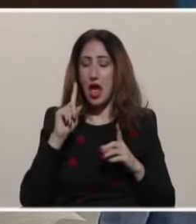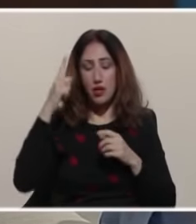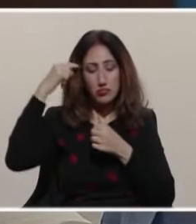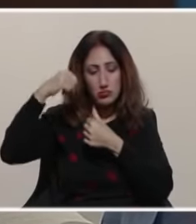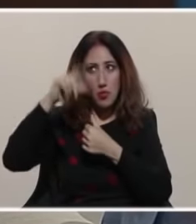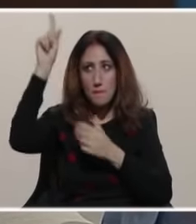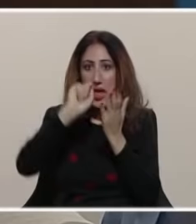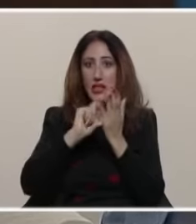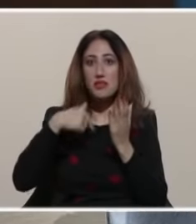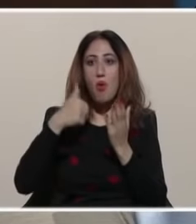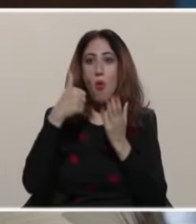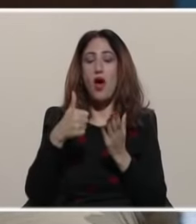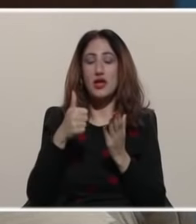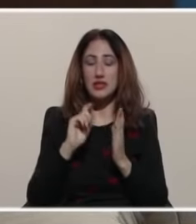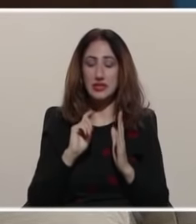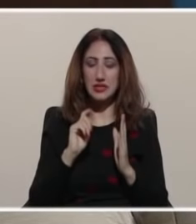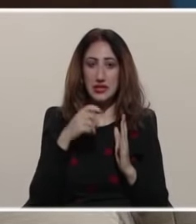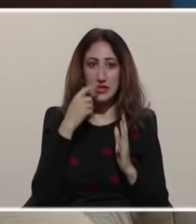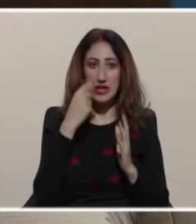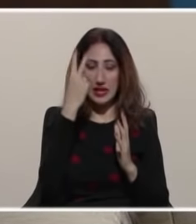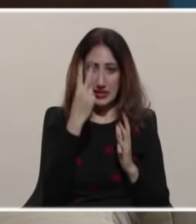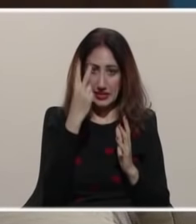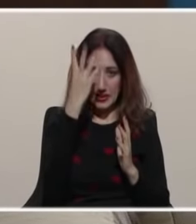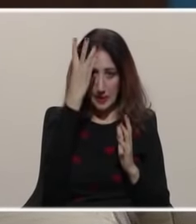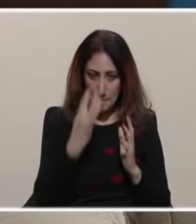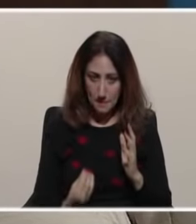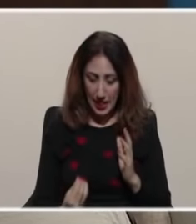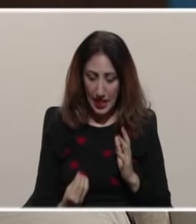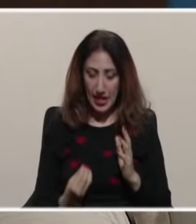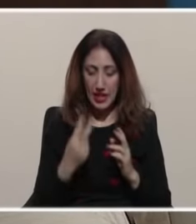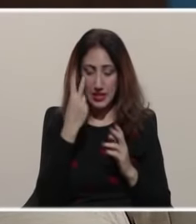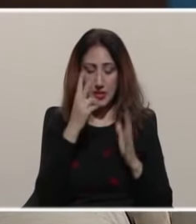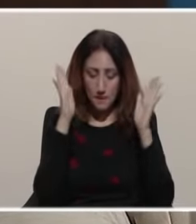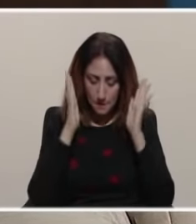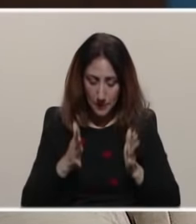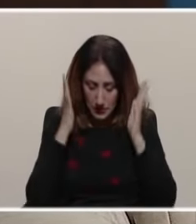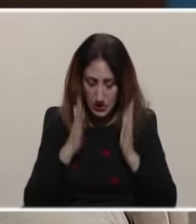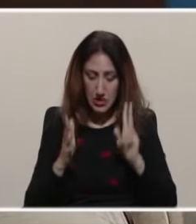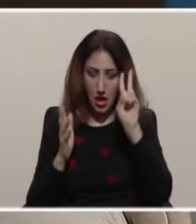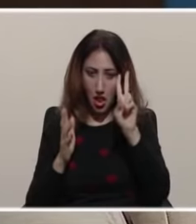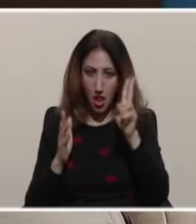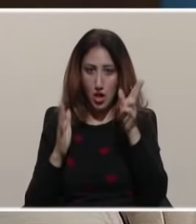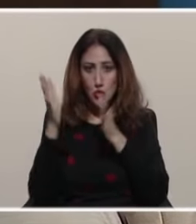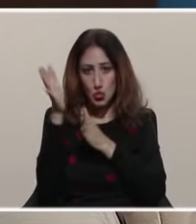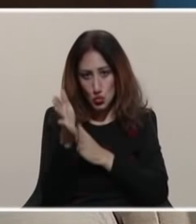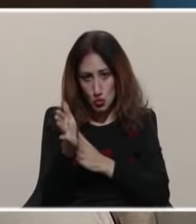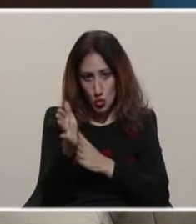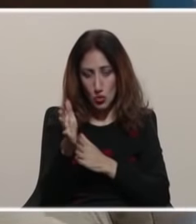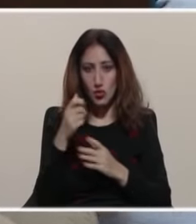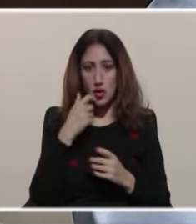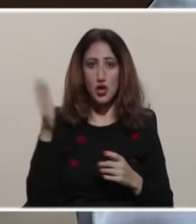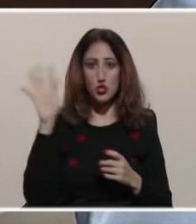الأولى بالشمس وضحاها، وفي الثانية بالليل إذا يغشى، وركعتين وكمان ركعتين سنة، وأصلي الشفع